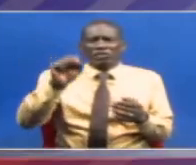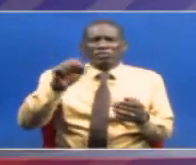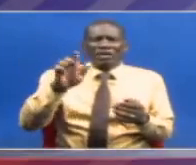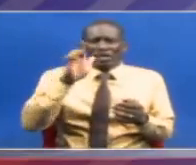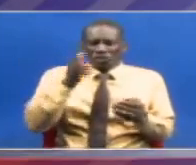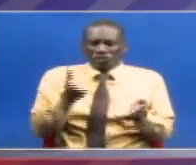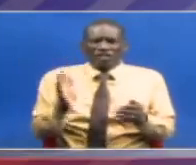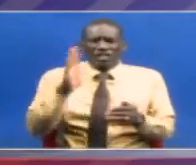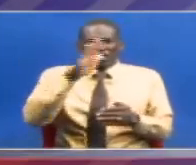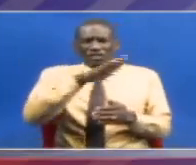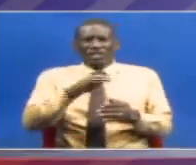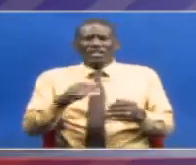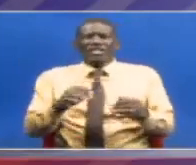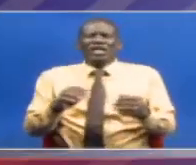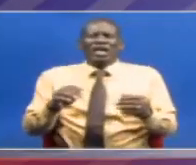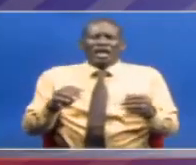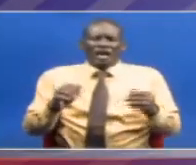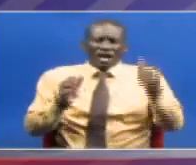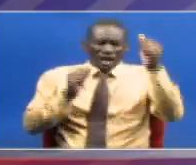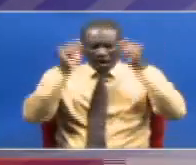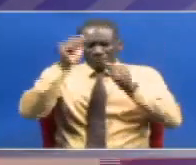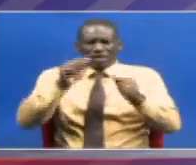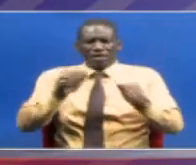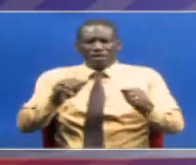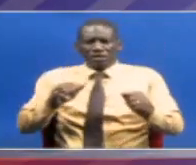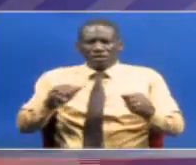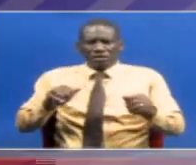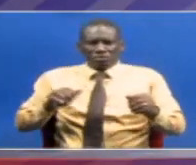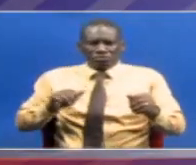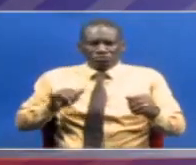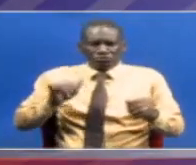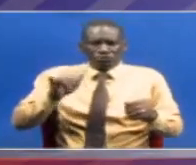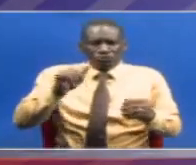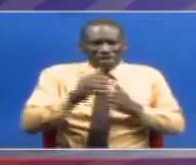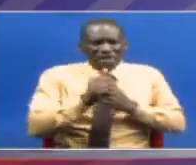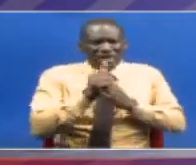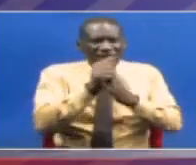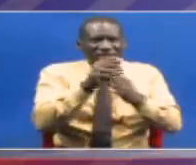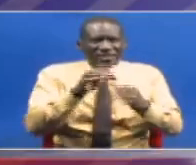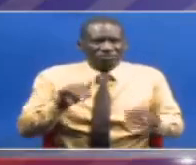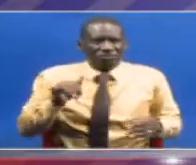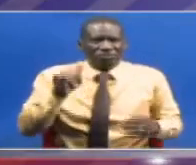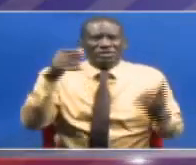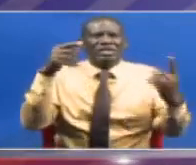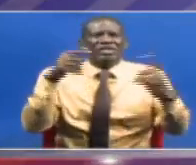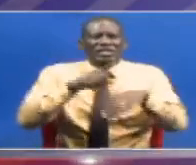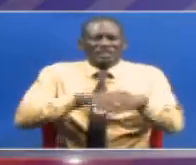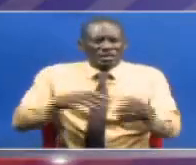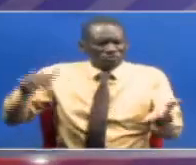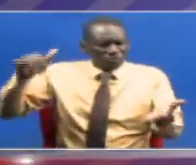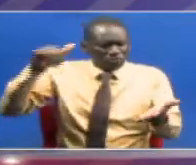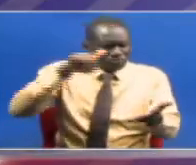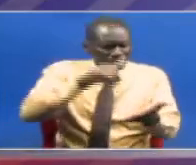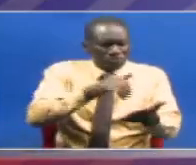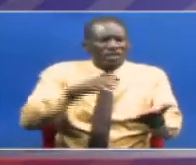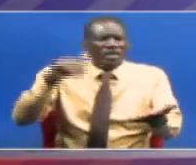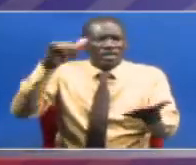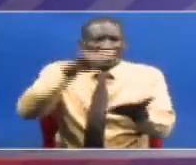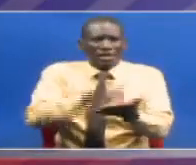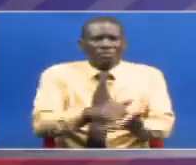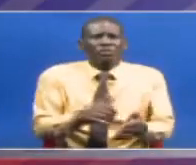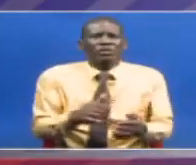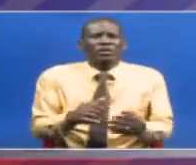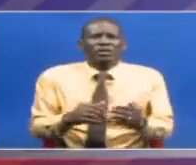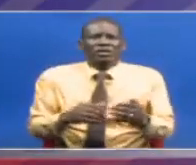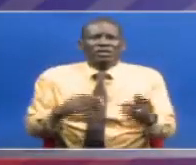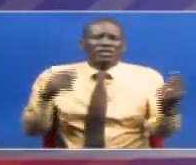jioni. Ndege za kijeshi zilisindikiza ndege hiyo aina ya Boeing 787 hadi ilipotua uwanja huo wa ndege wa Stansted.